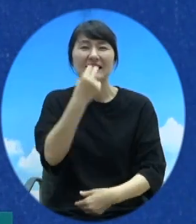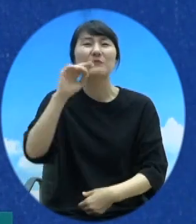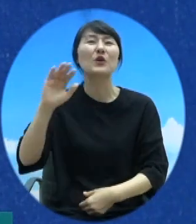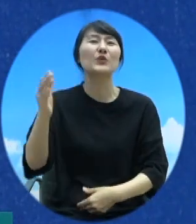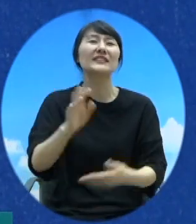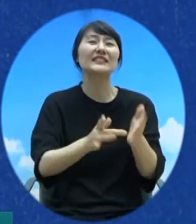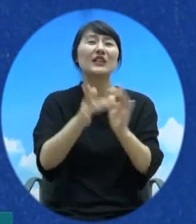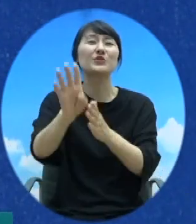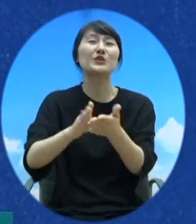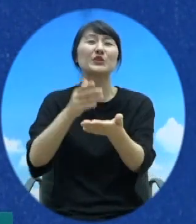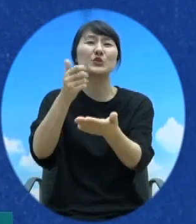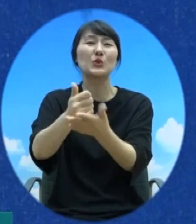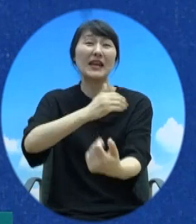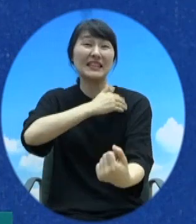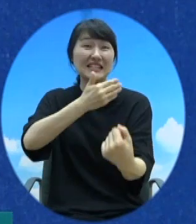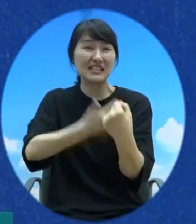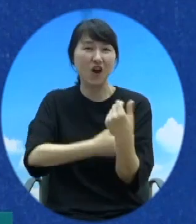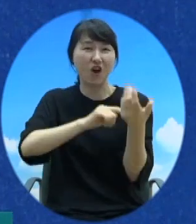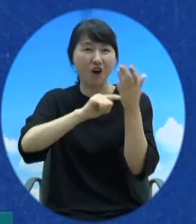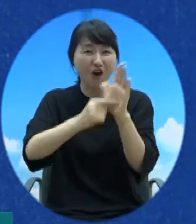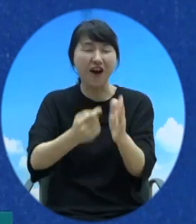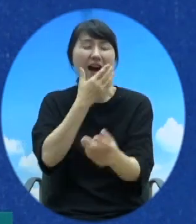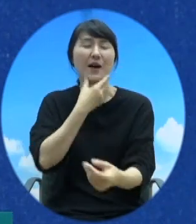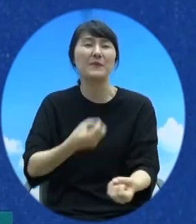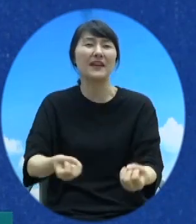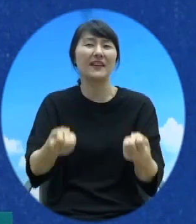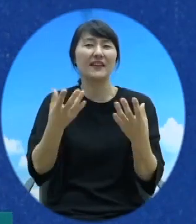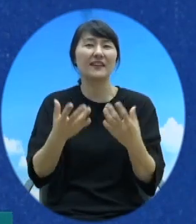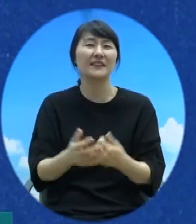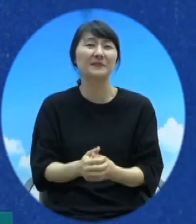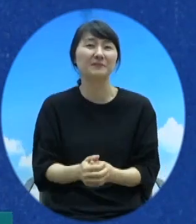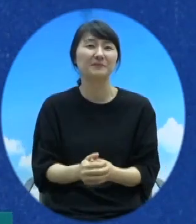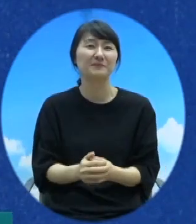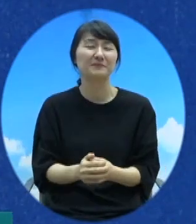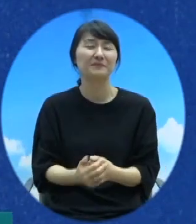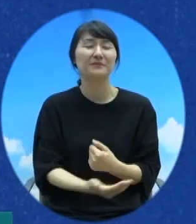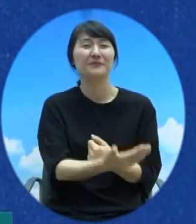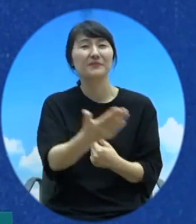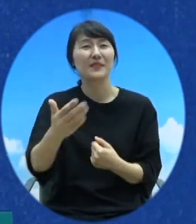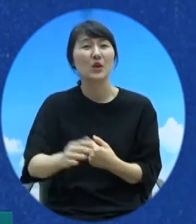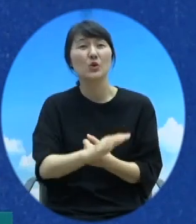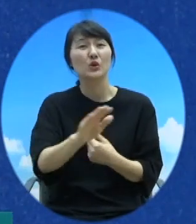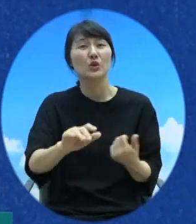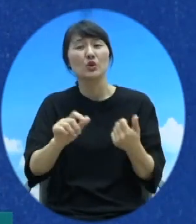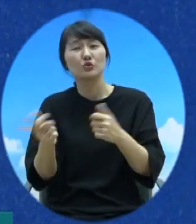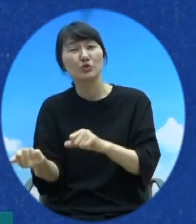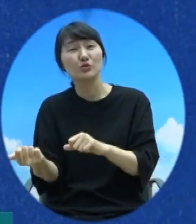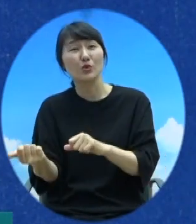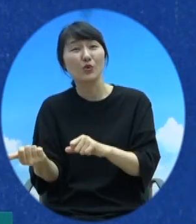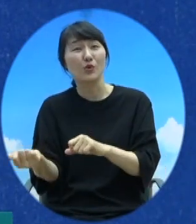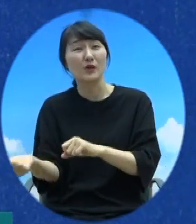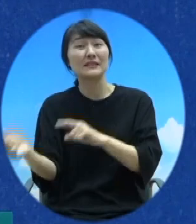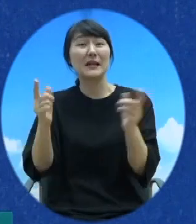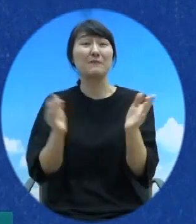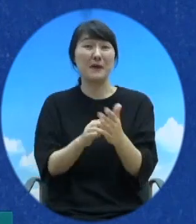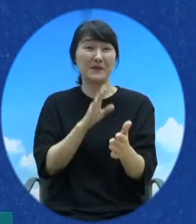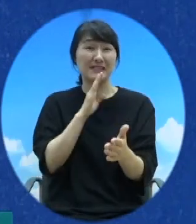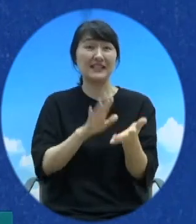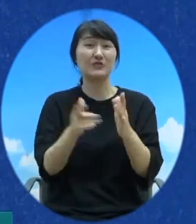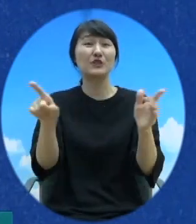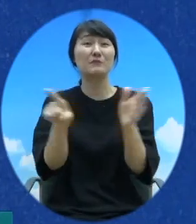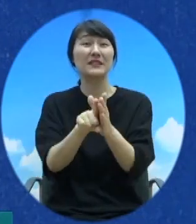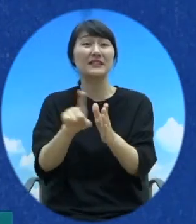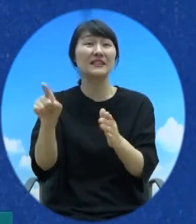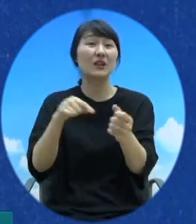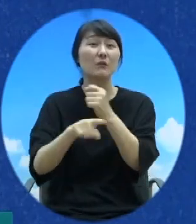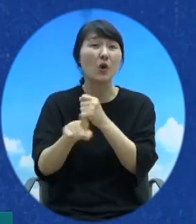되신 예수 그리스도의 능력이 나타나기를 축원합니다. 여러분 우리는 죽고 살았다 그랬어요. 우리가 예수를 믿는 것은